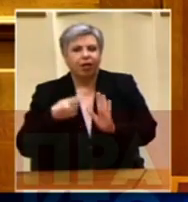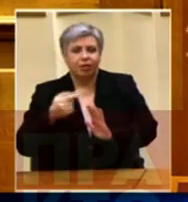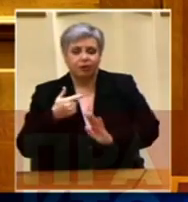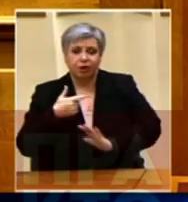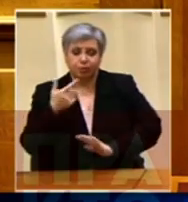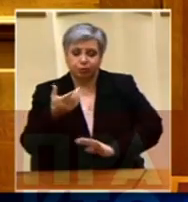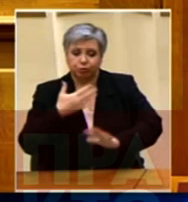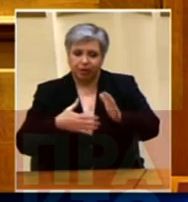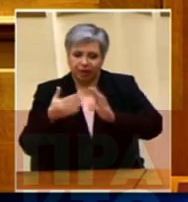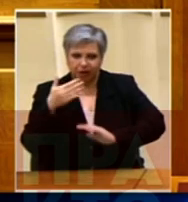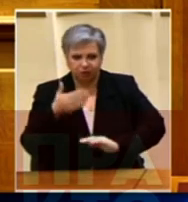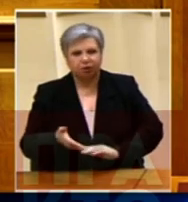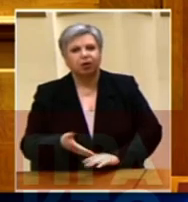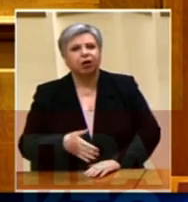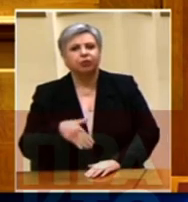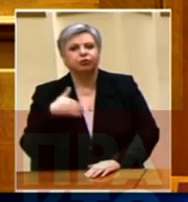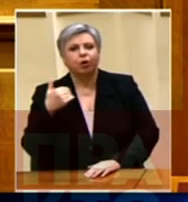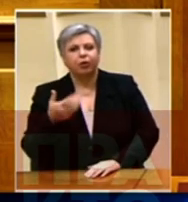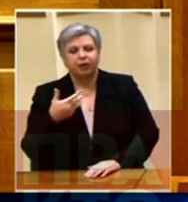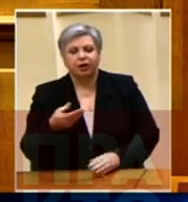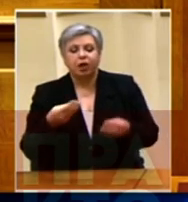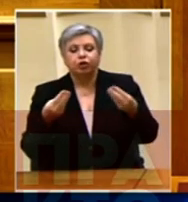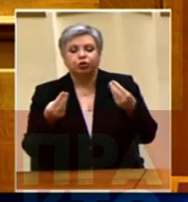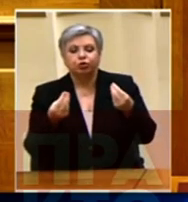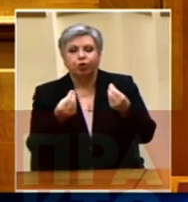διαχωρισμού πολιτικών σκοπών και τεχνοκρατικών μέσων,